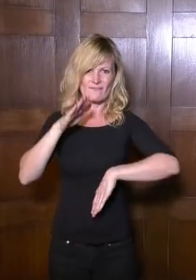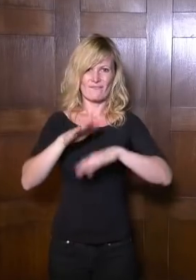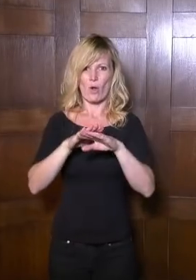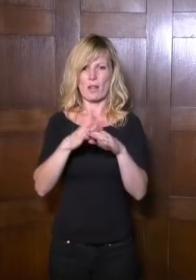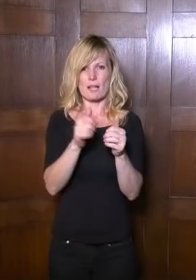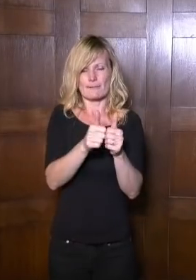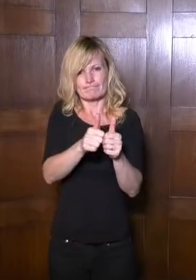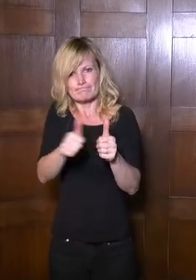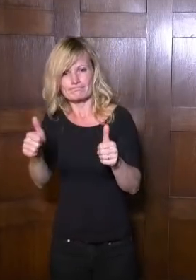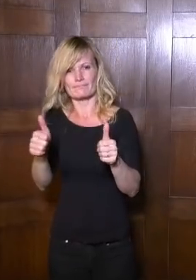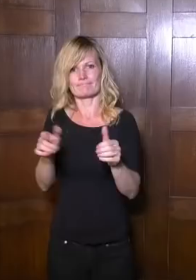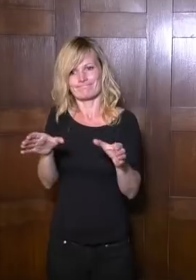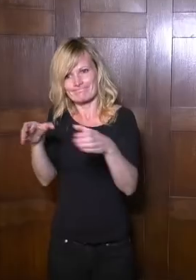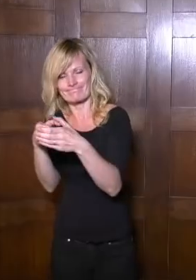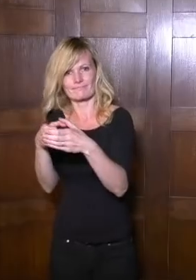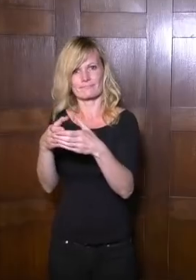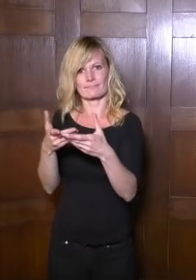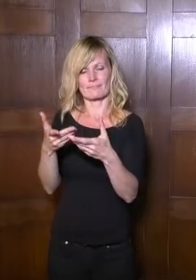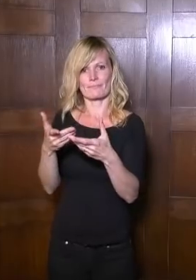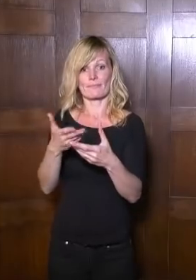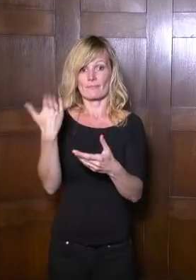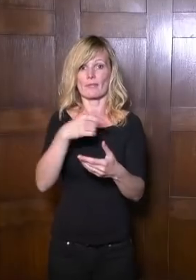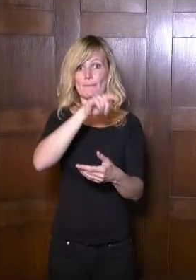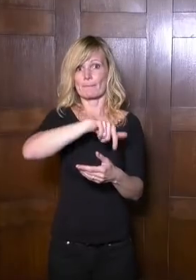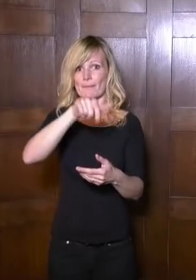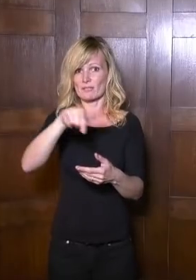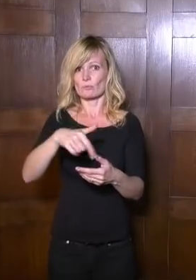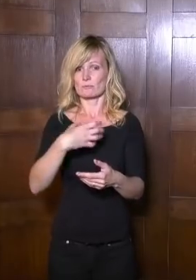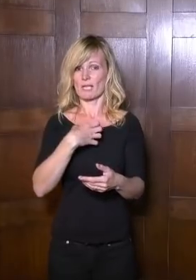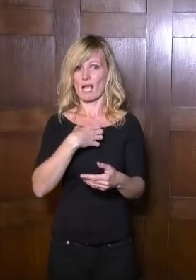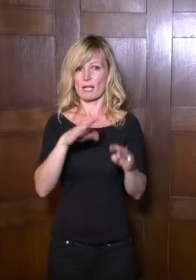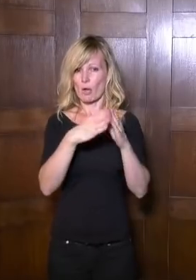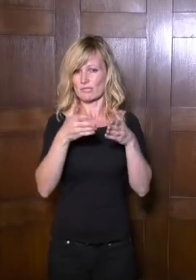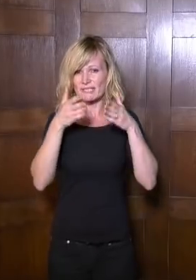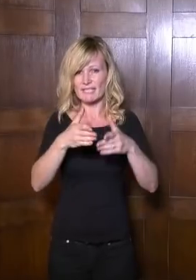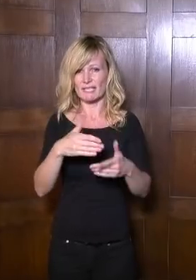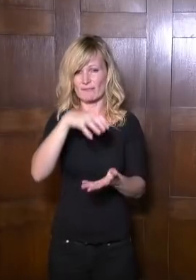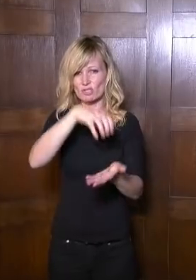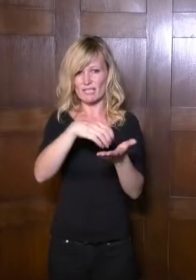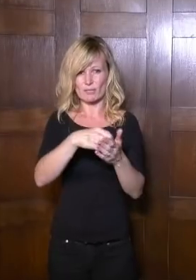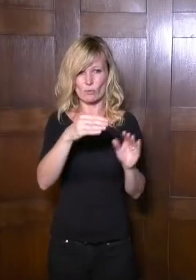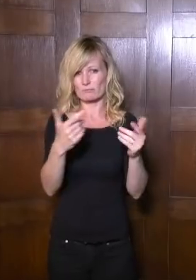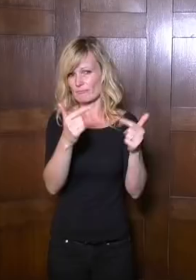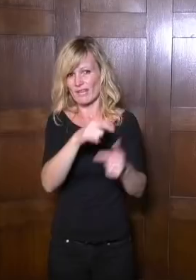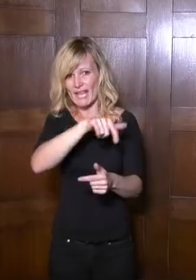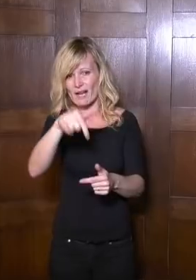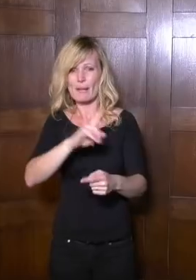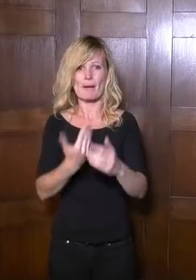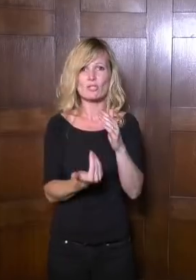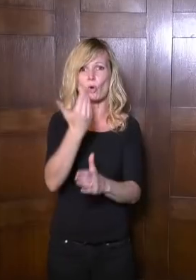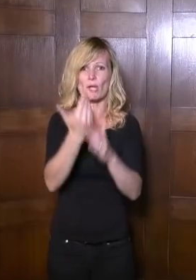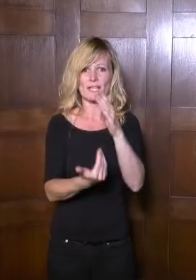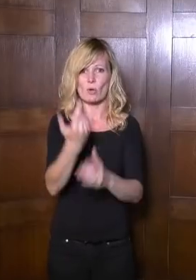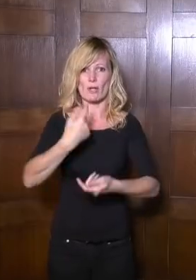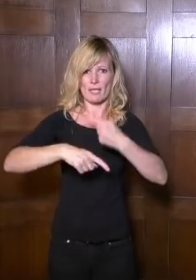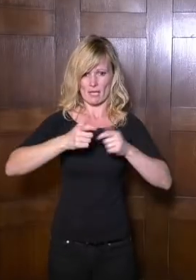und die Beschäftigten der Klinik und der Intensivstation permanent sich neu einkleiden mussten, um dann